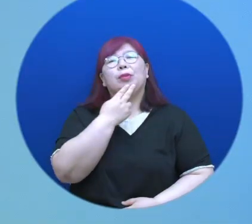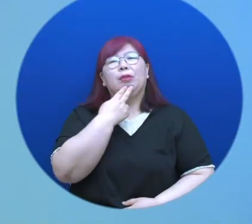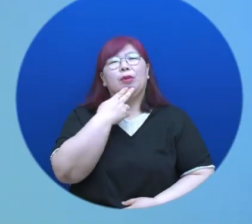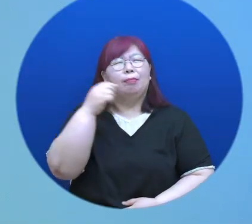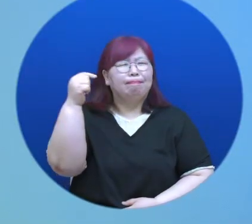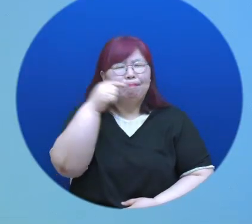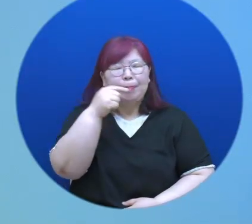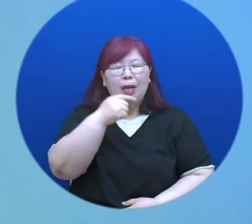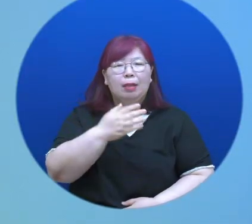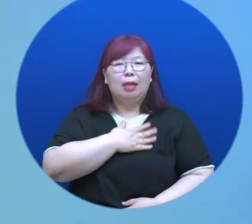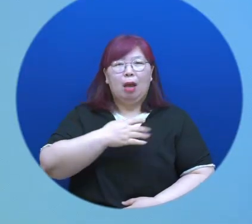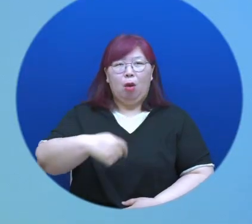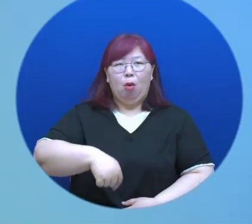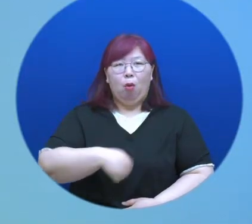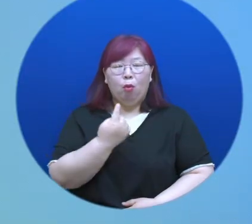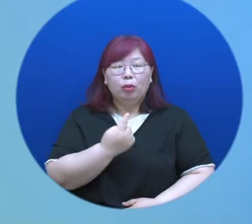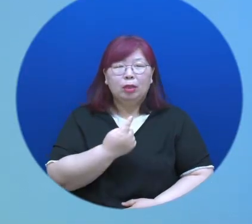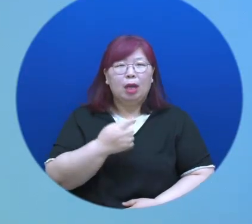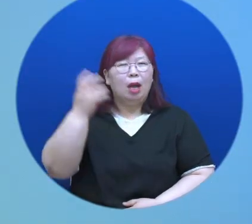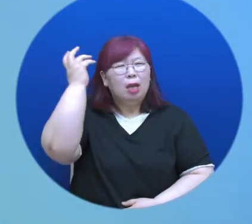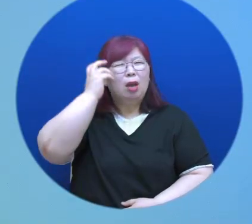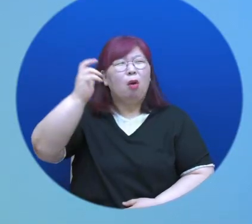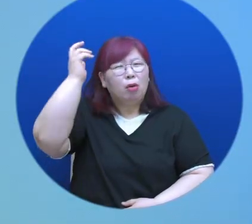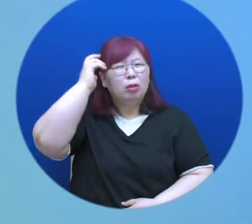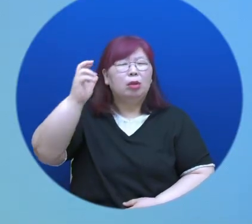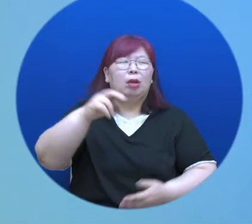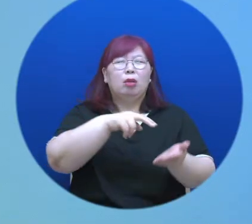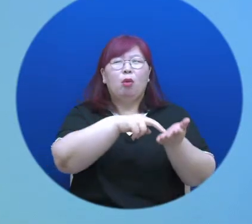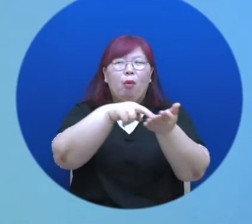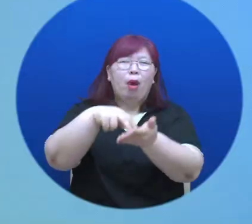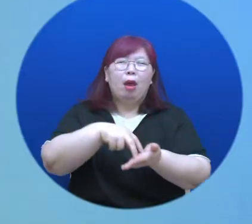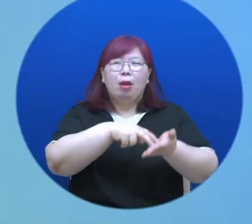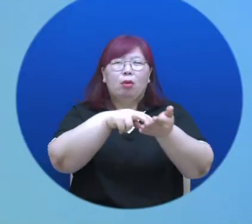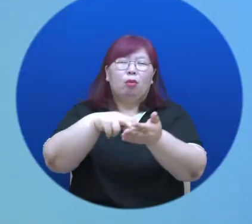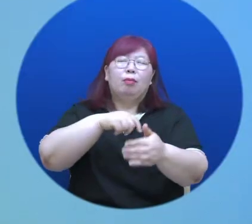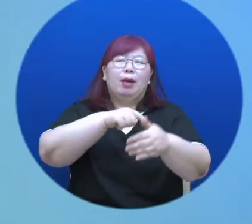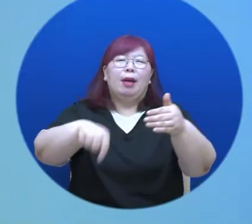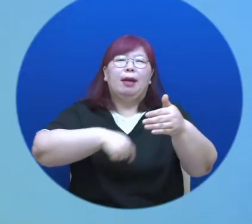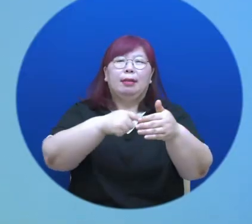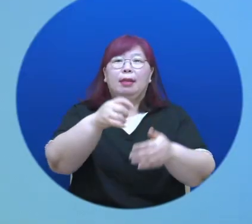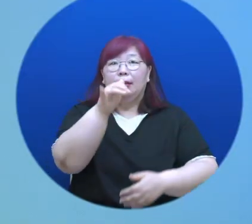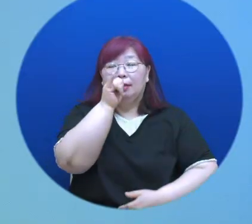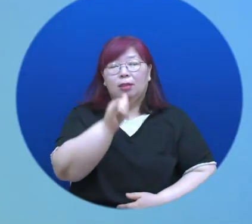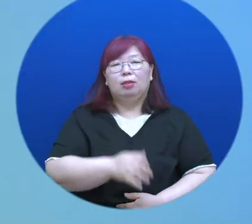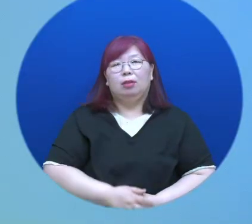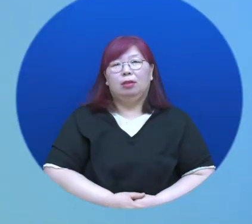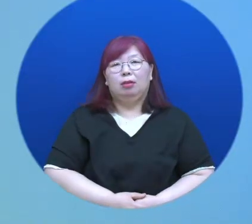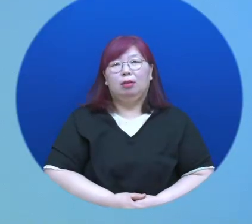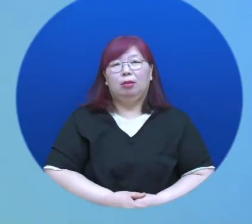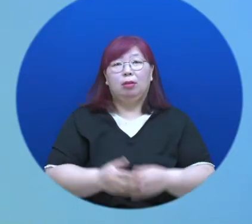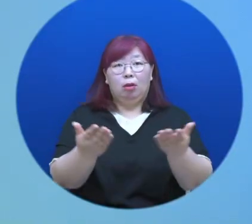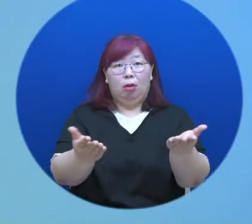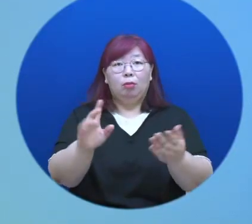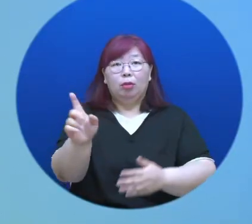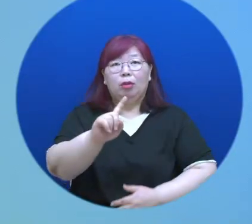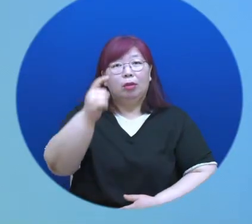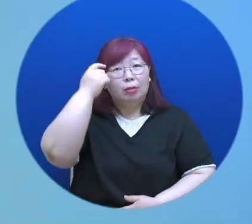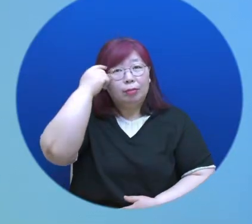혼자예요. 철저한 영적 고독에 몸부림치는 상황입니다. 여러분은 어떠십니까?